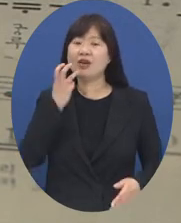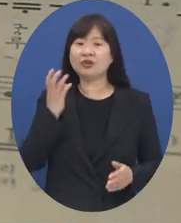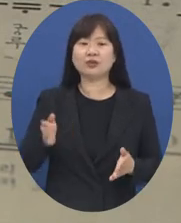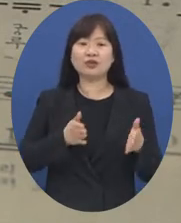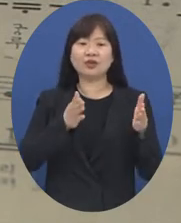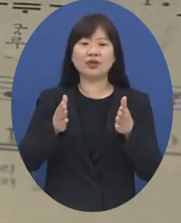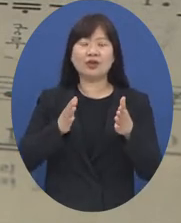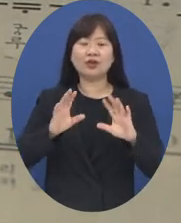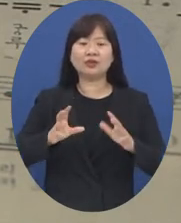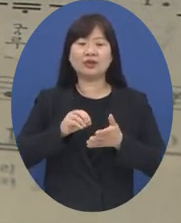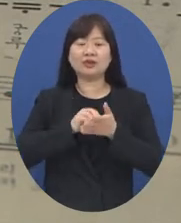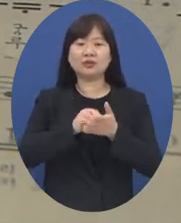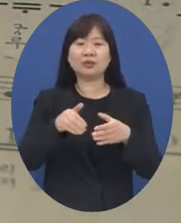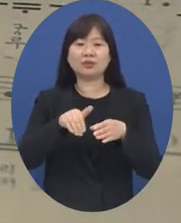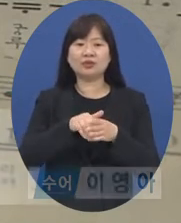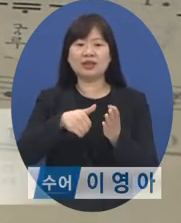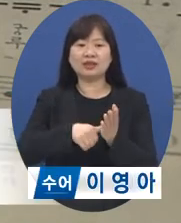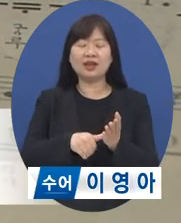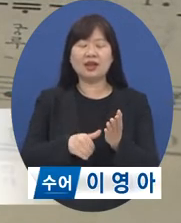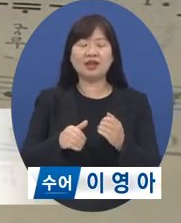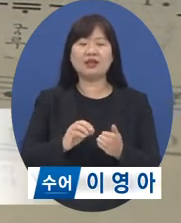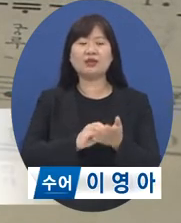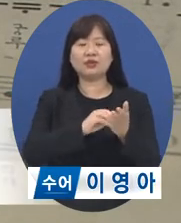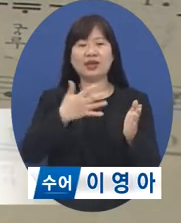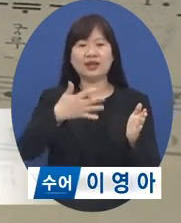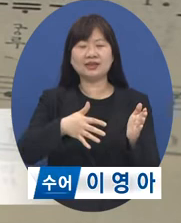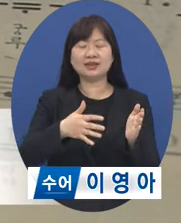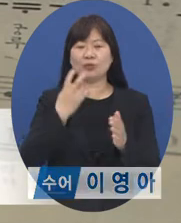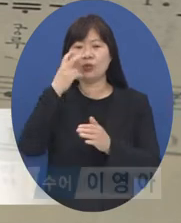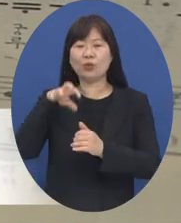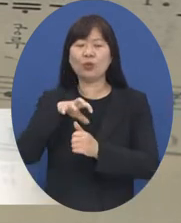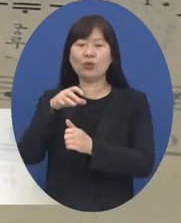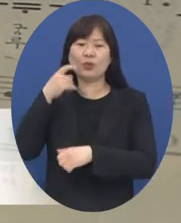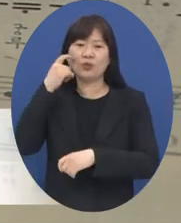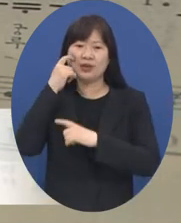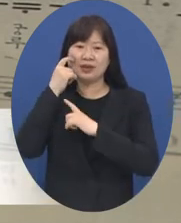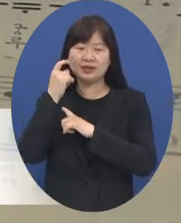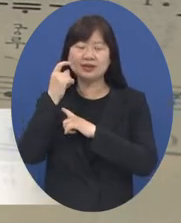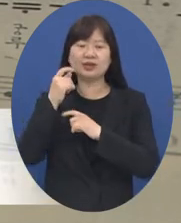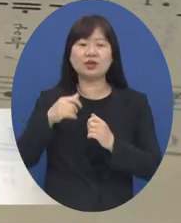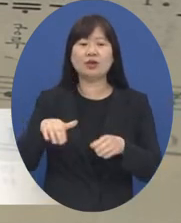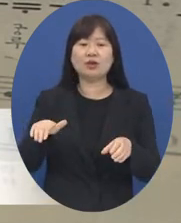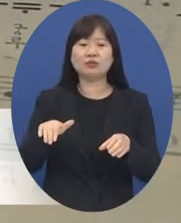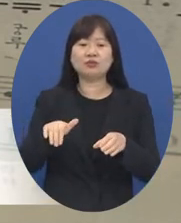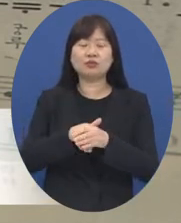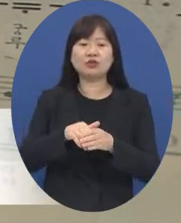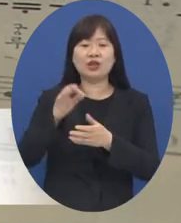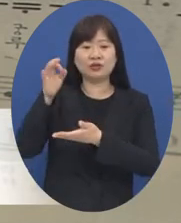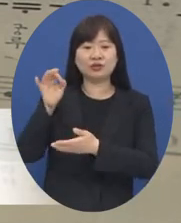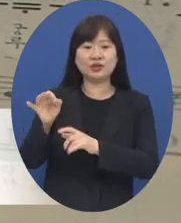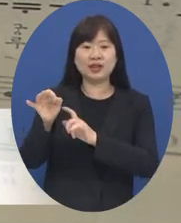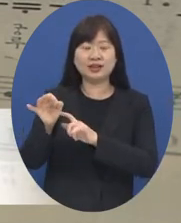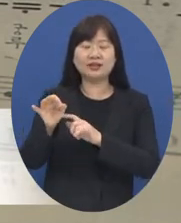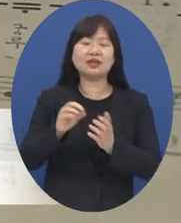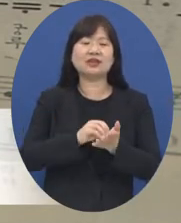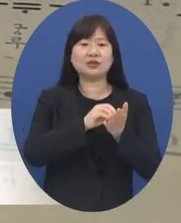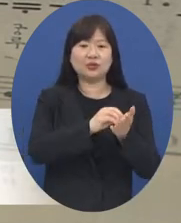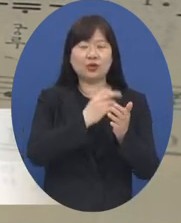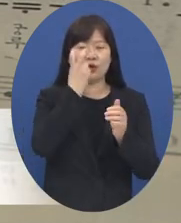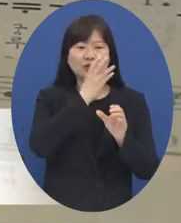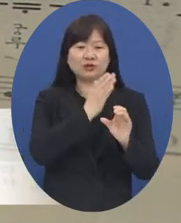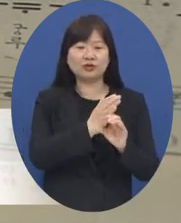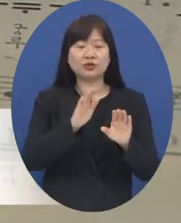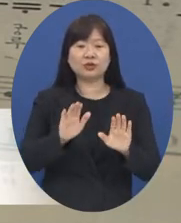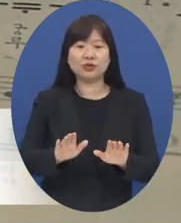경기도는 국가 등록문화재로 지정되지 않아 보호할 방법이 없는 근대 문화유산들을 경기도 등록문화재로 지정해 관리하고 있습니다.